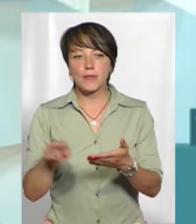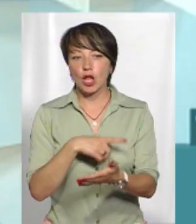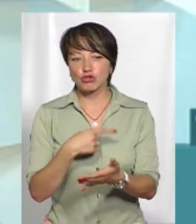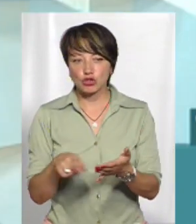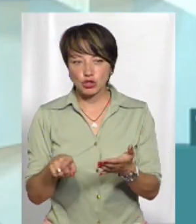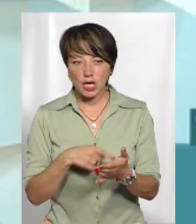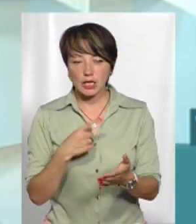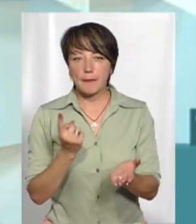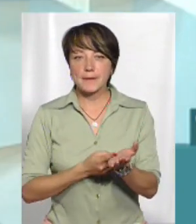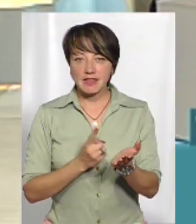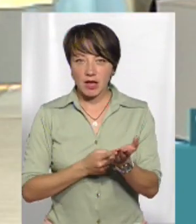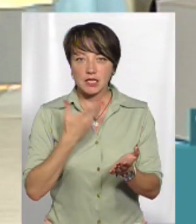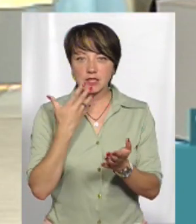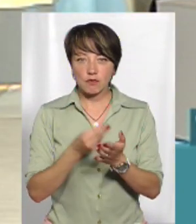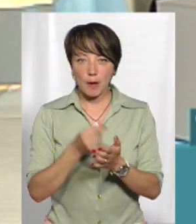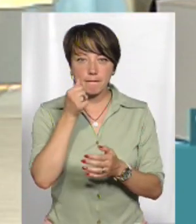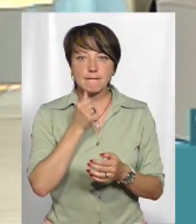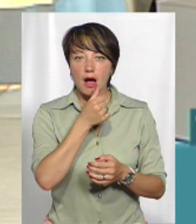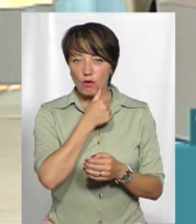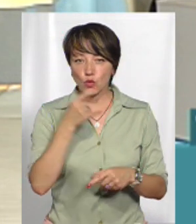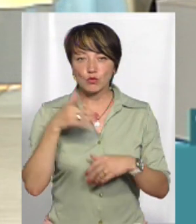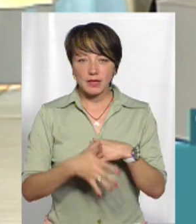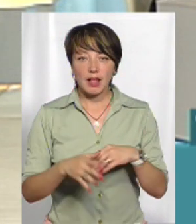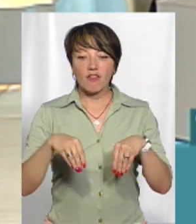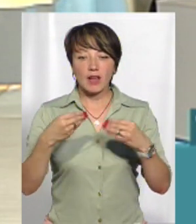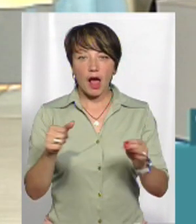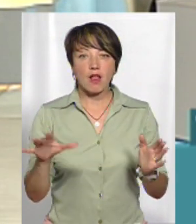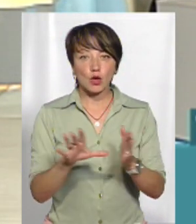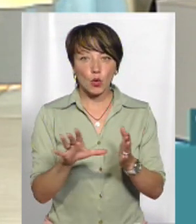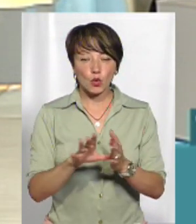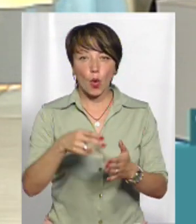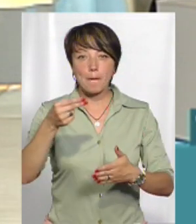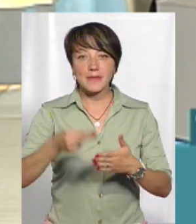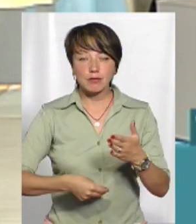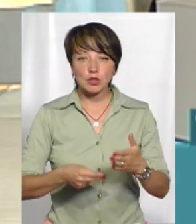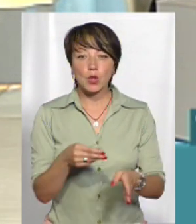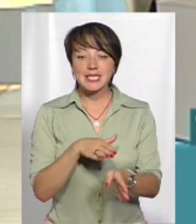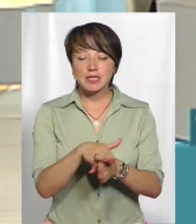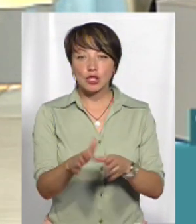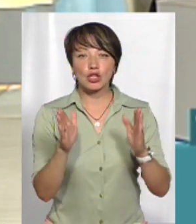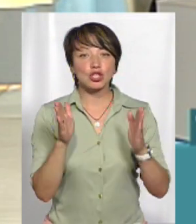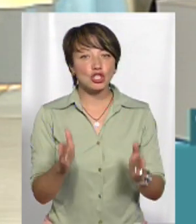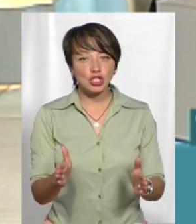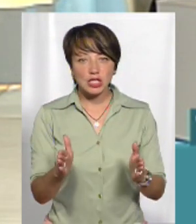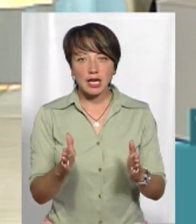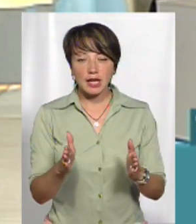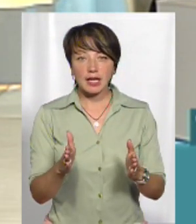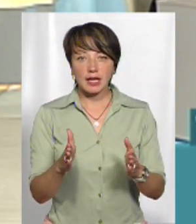планшет, підтвердити своїм паролем, розумієте? Тому видача електронного цифрового підпису здійснюється лише